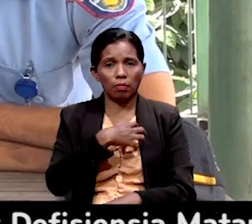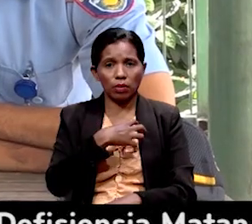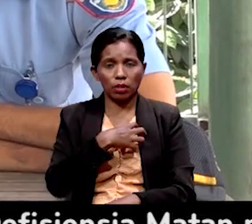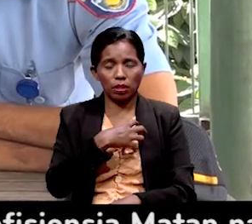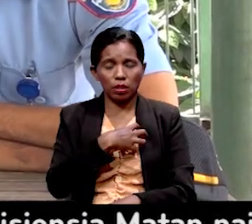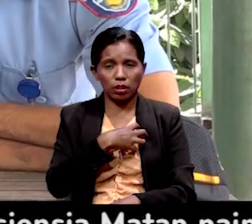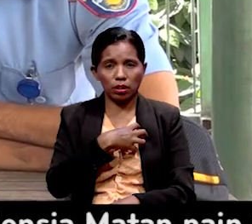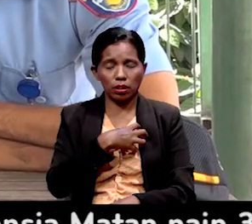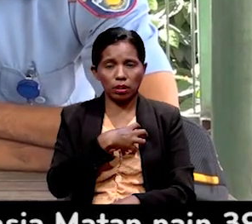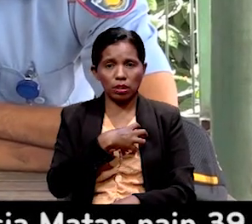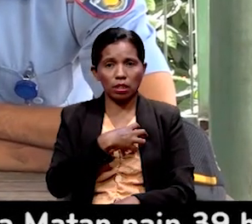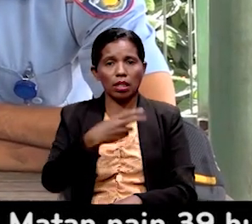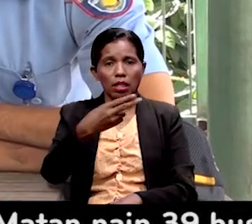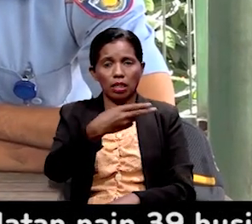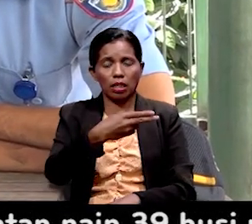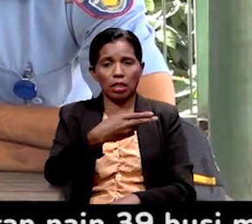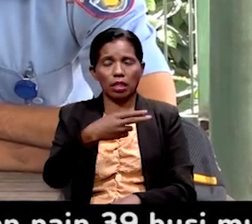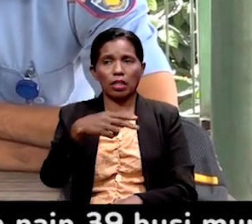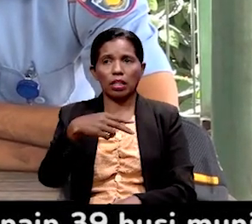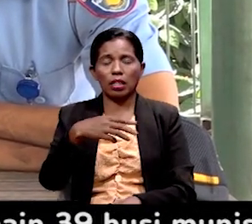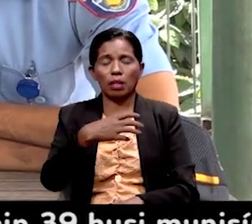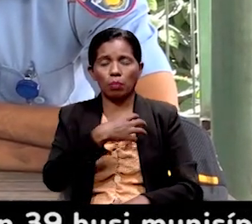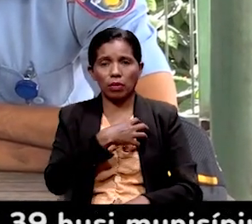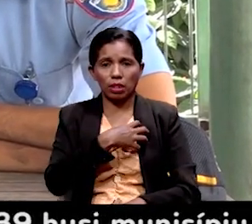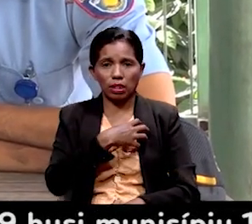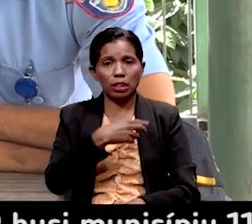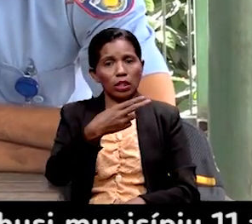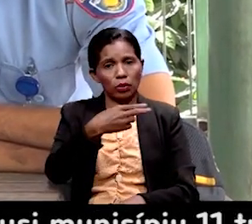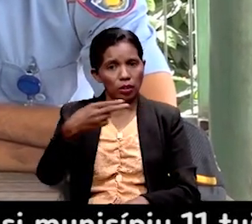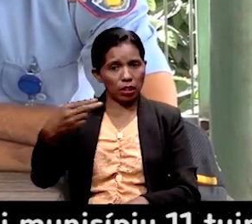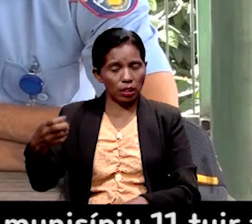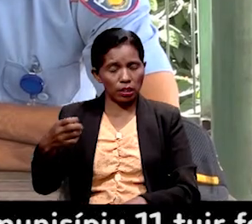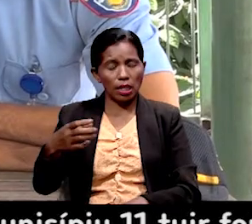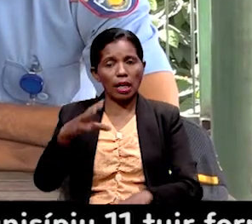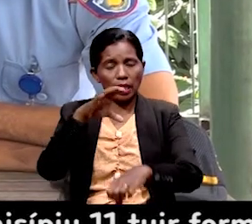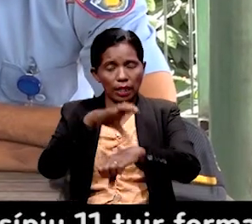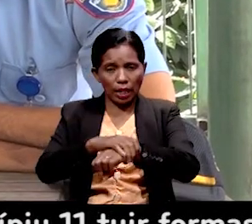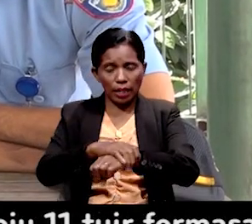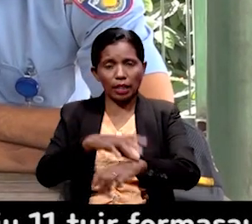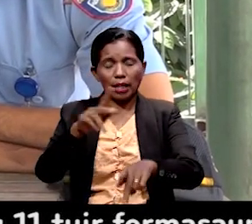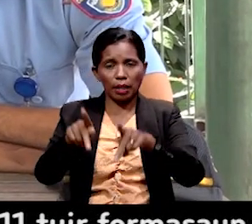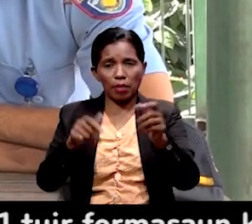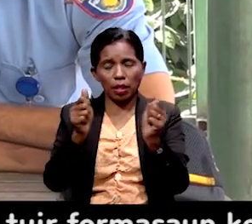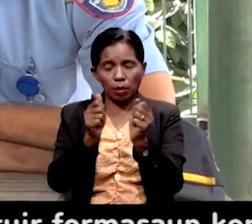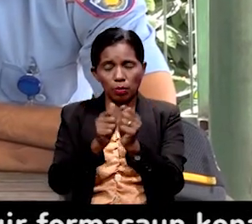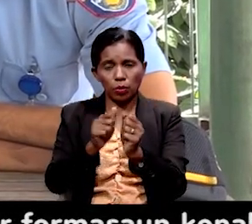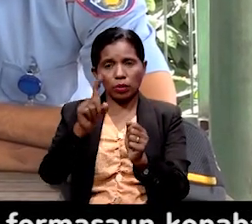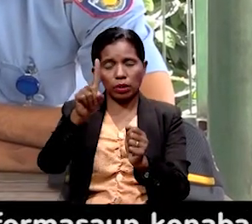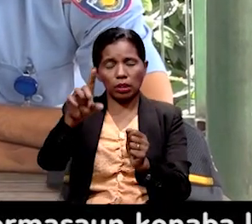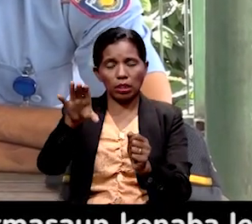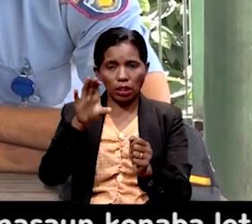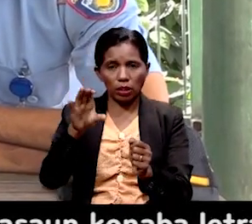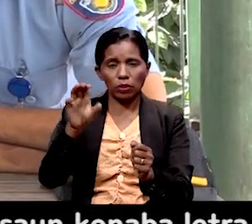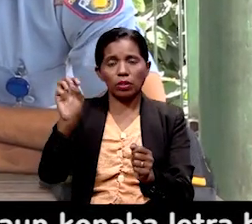Polri kaptura emanai aksida sanur resintolu iha Atambua. Sir nabe mak halo sir na